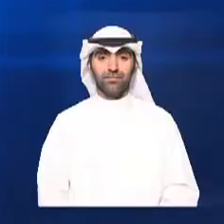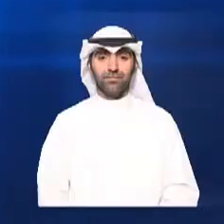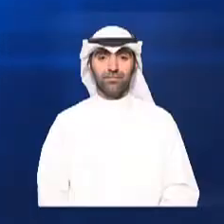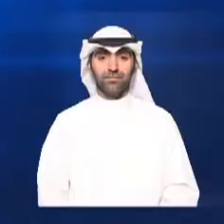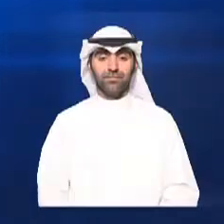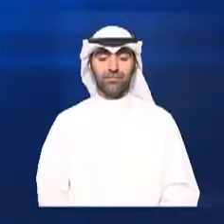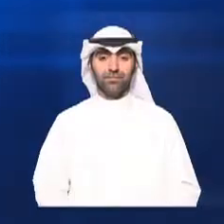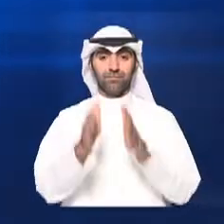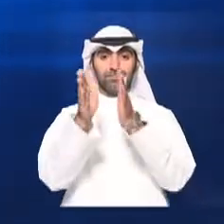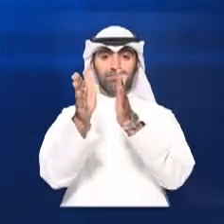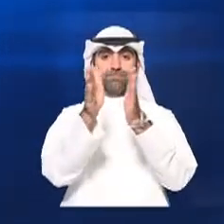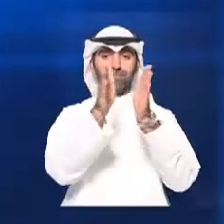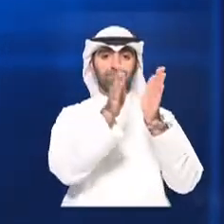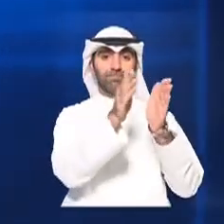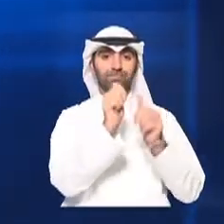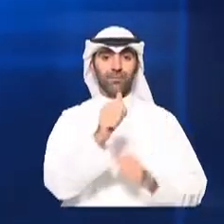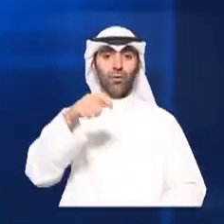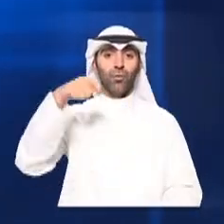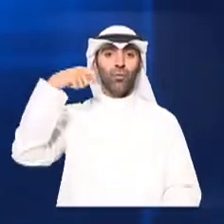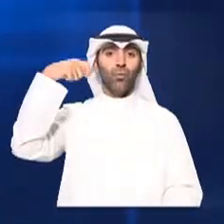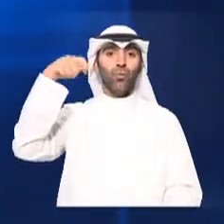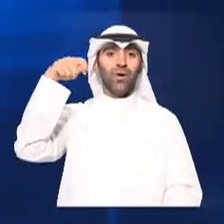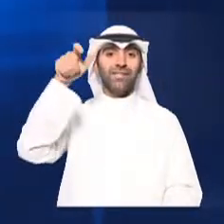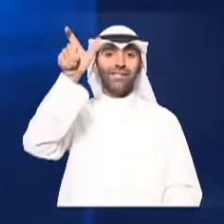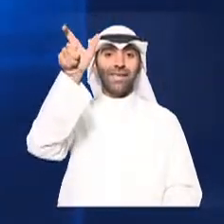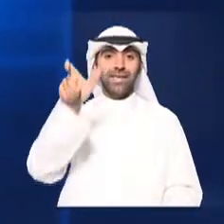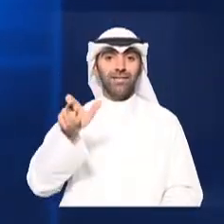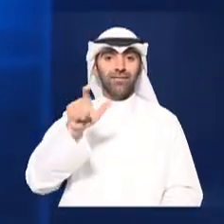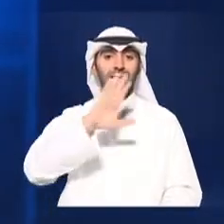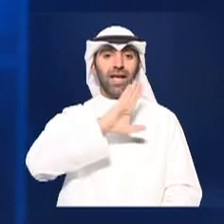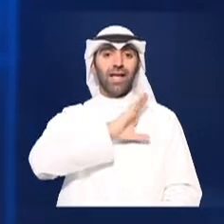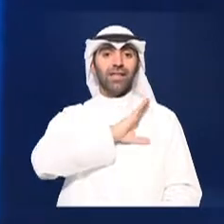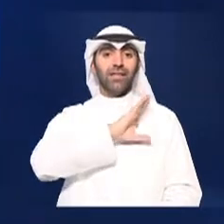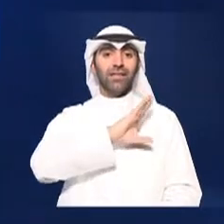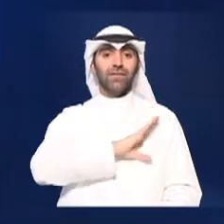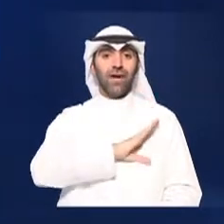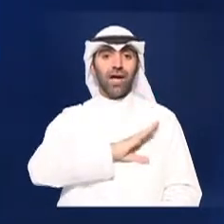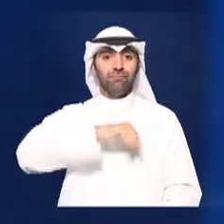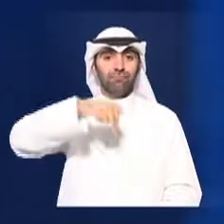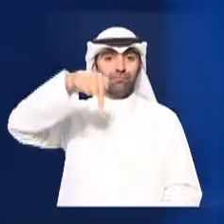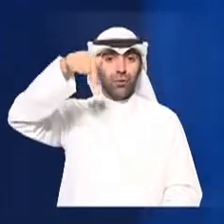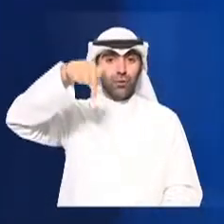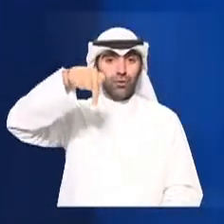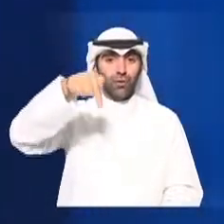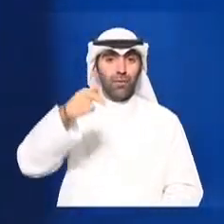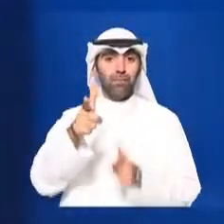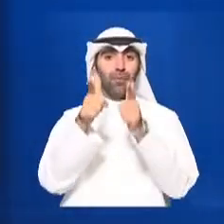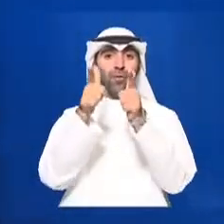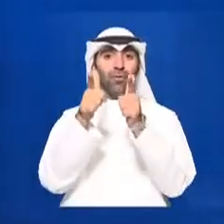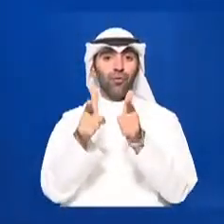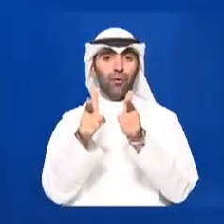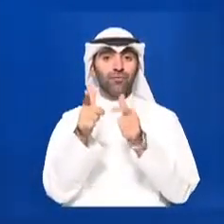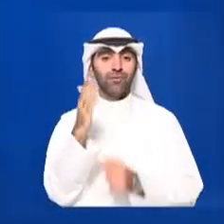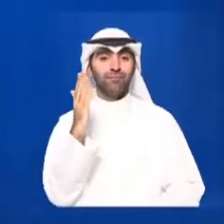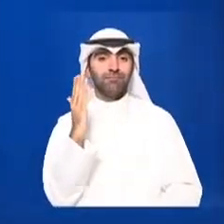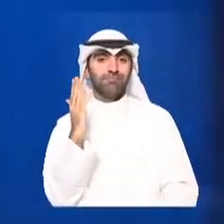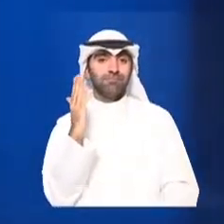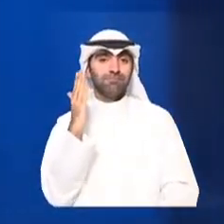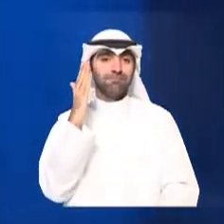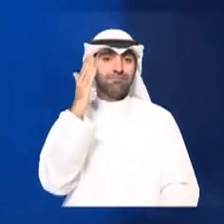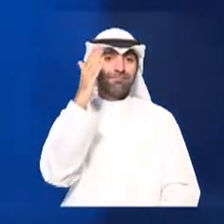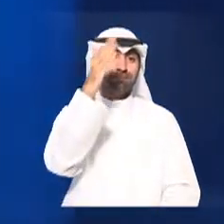قام نائب رئيس مجلس الوزراء ووزير الدفاع الشيخ حمد جابر العلي الصباح بزيارة تفقدية إلى